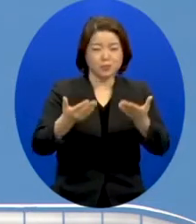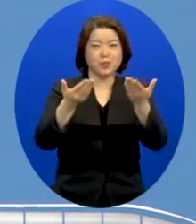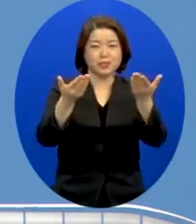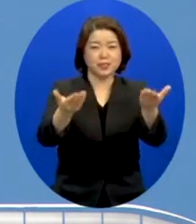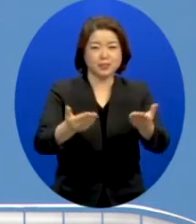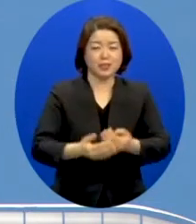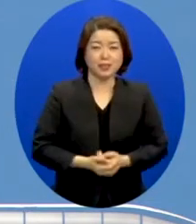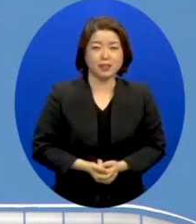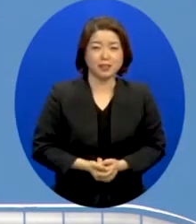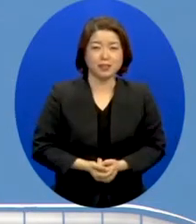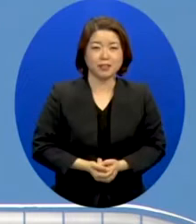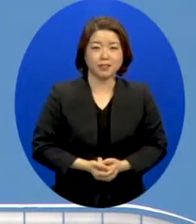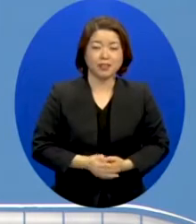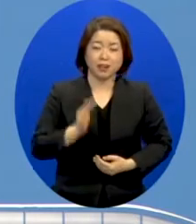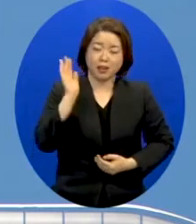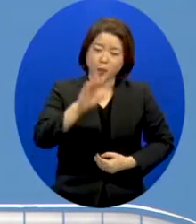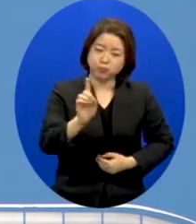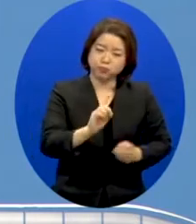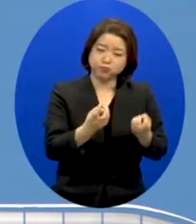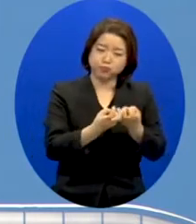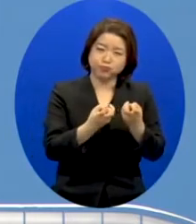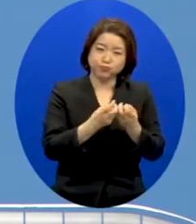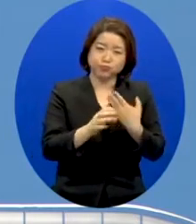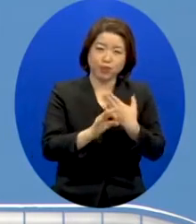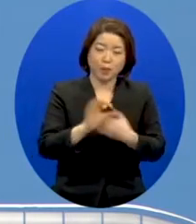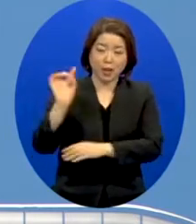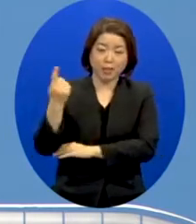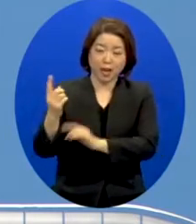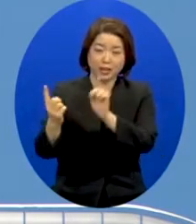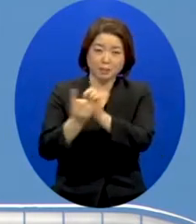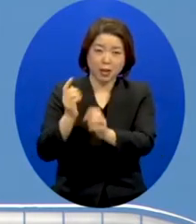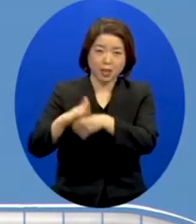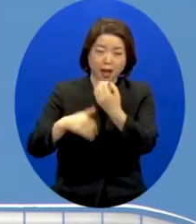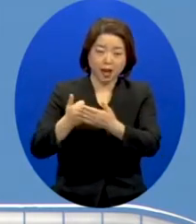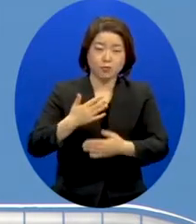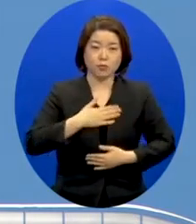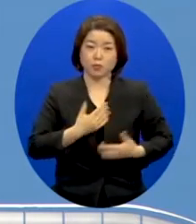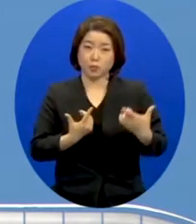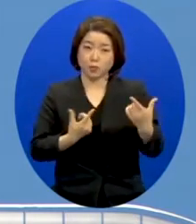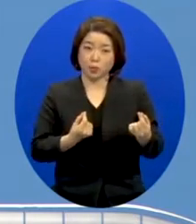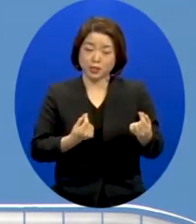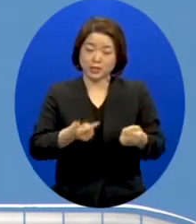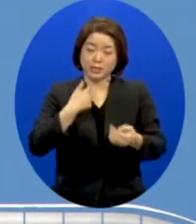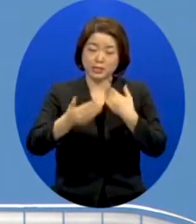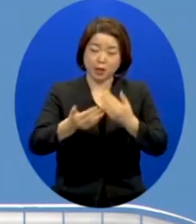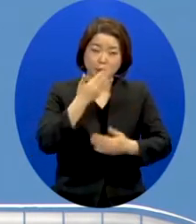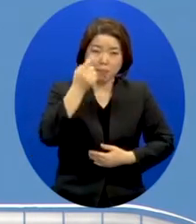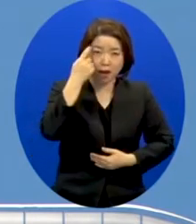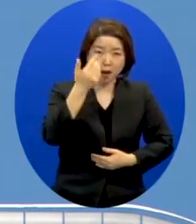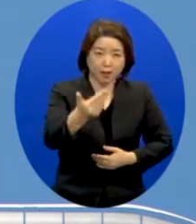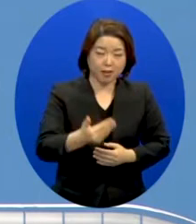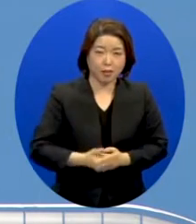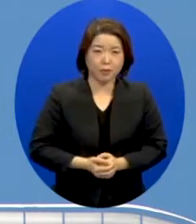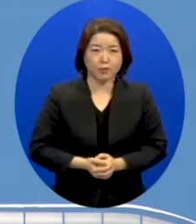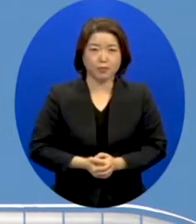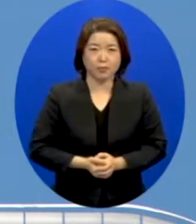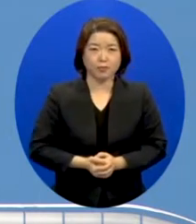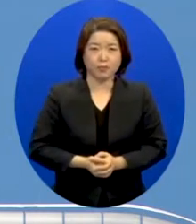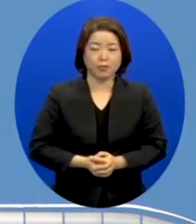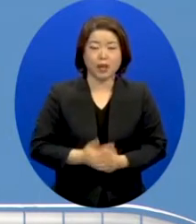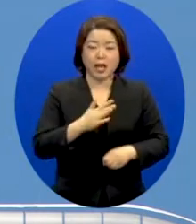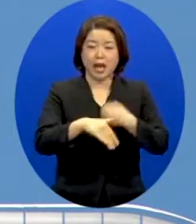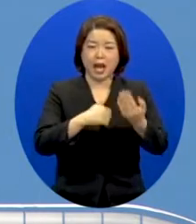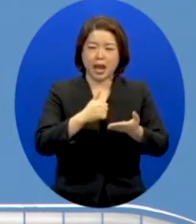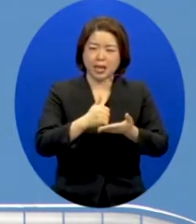그러면 어떻게 하면 다윗이 만났던 그 하나님을 우리가 체험 할 수 있을까요 단지 하나님을 그렇게